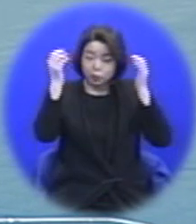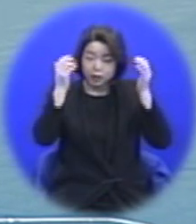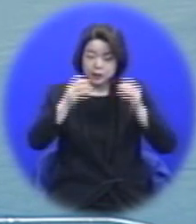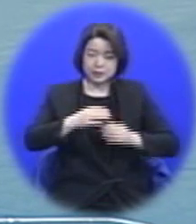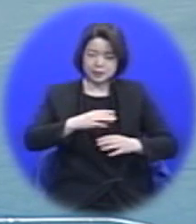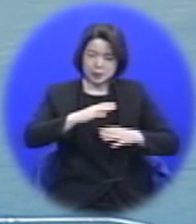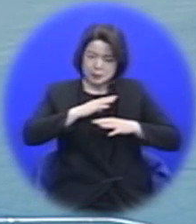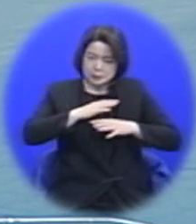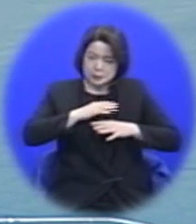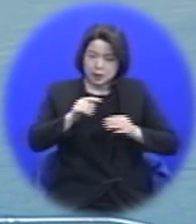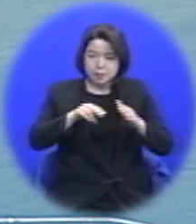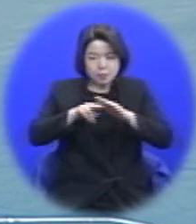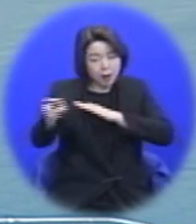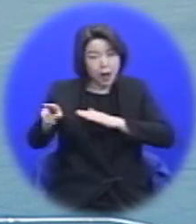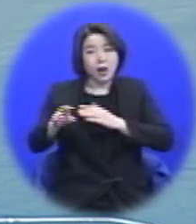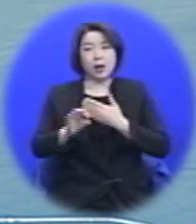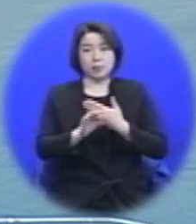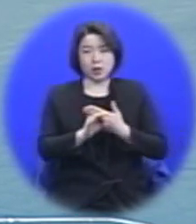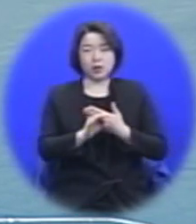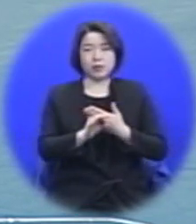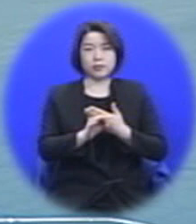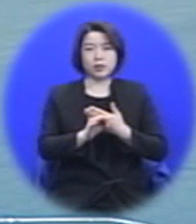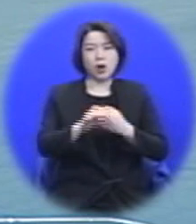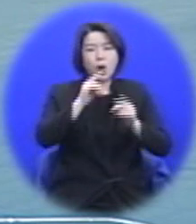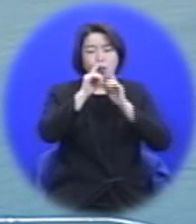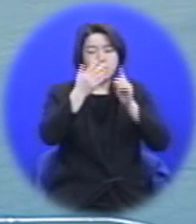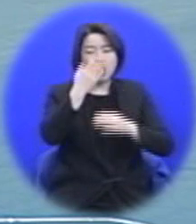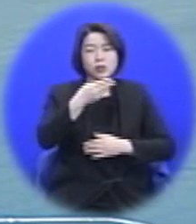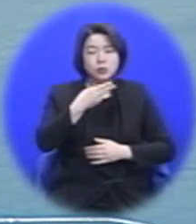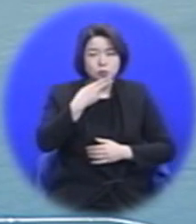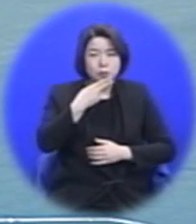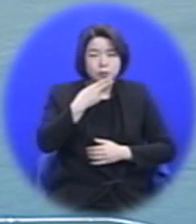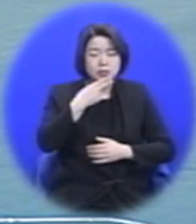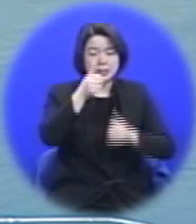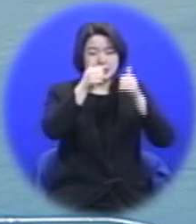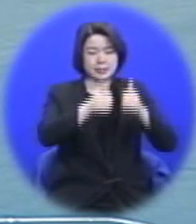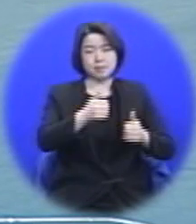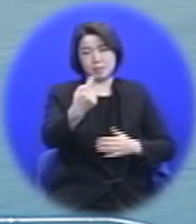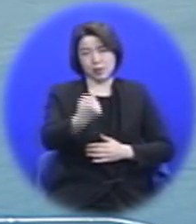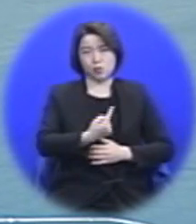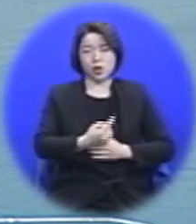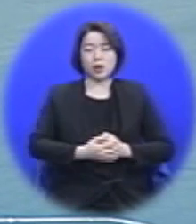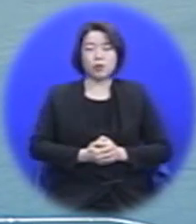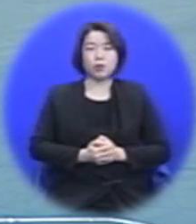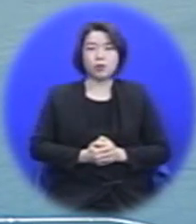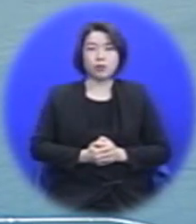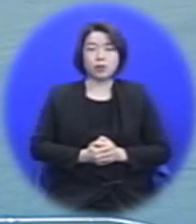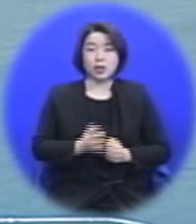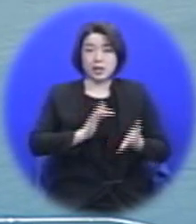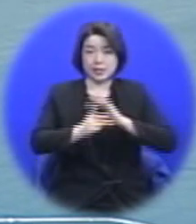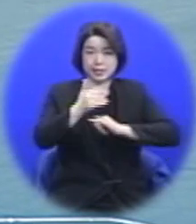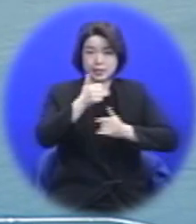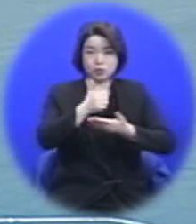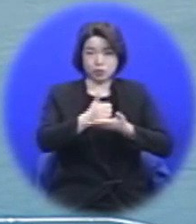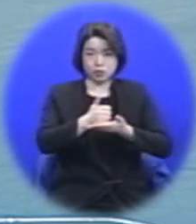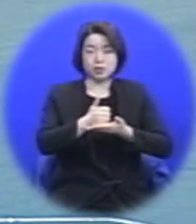무서워서 피했다가는 말할 수 없는 심판이 오게 되는 것입니다.